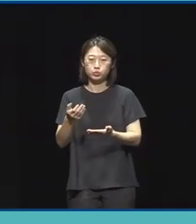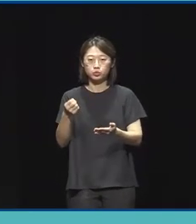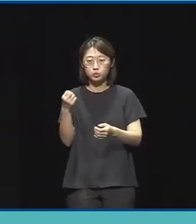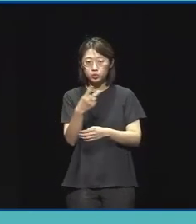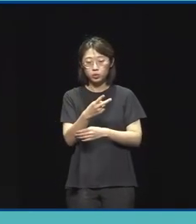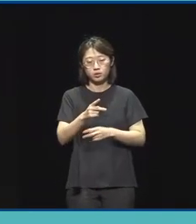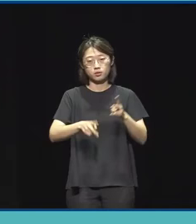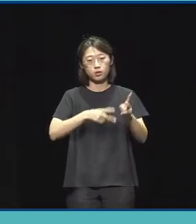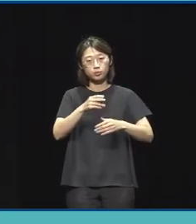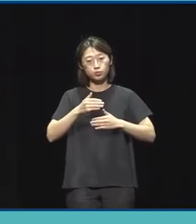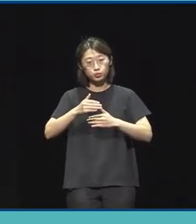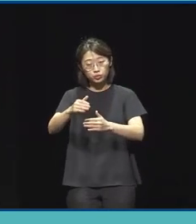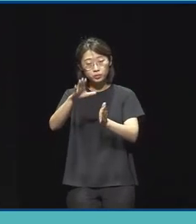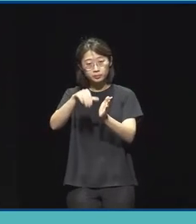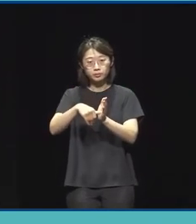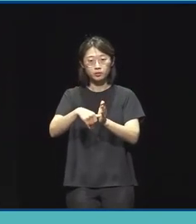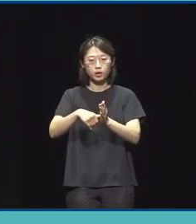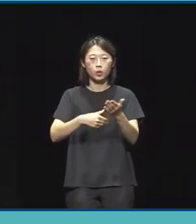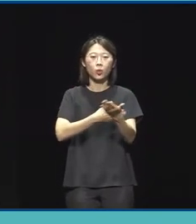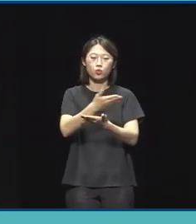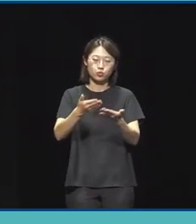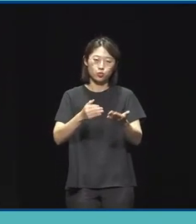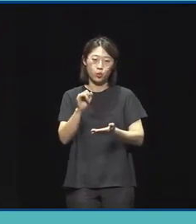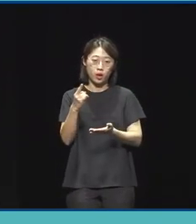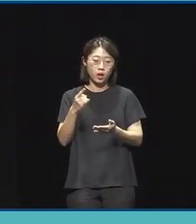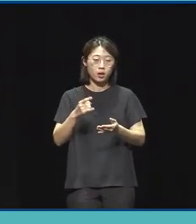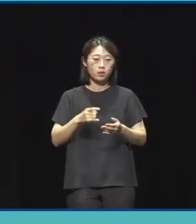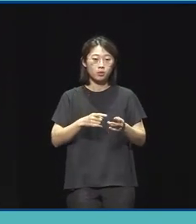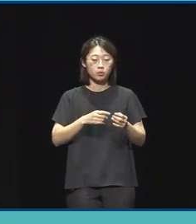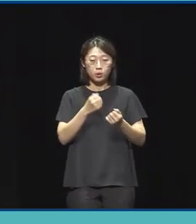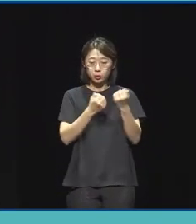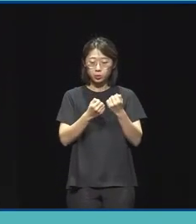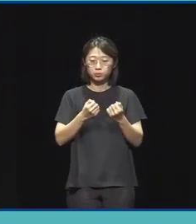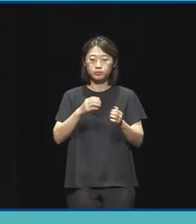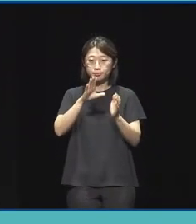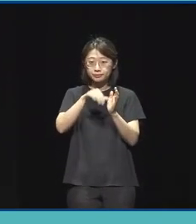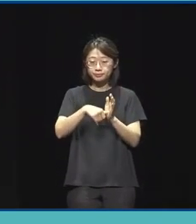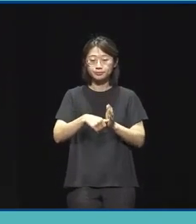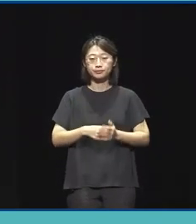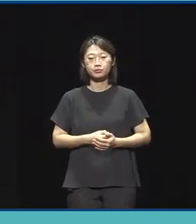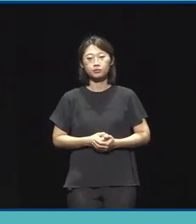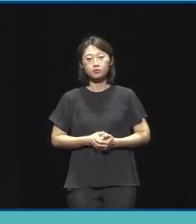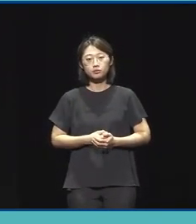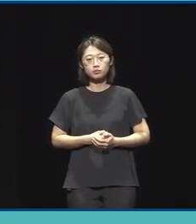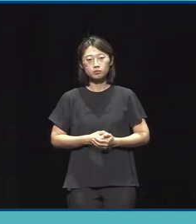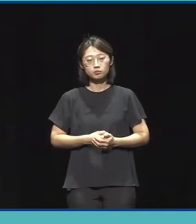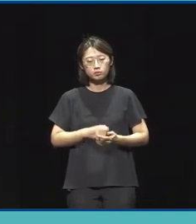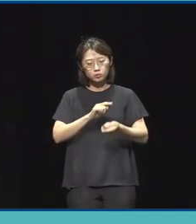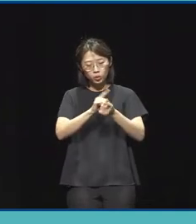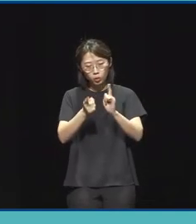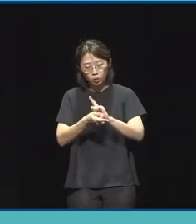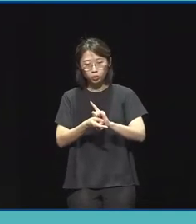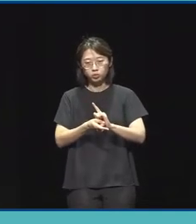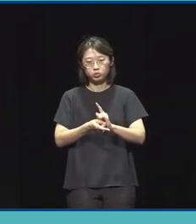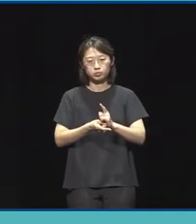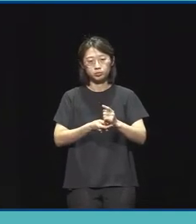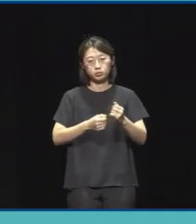사업 추진 후에 성과 공유의 등을 통해서 예술인들이 서로의 경험을 공유하고